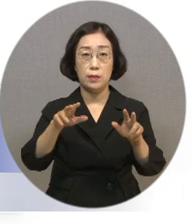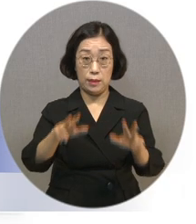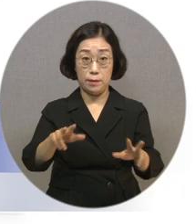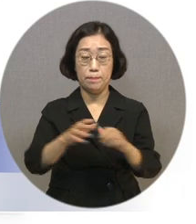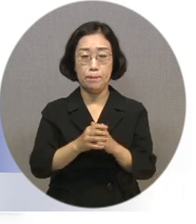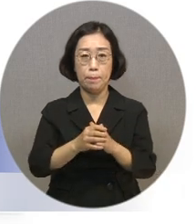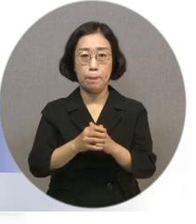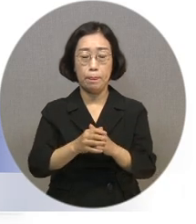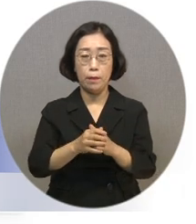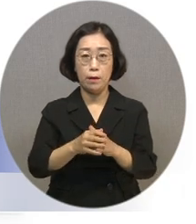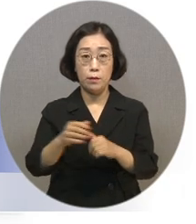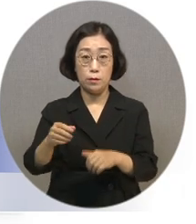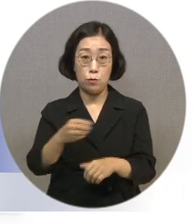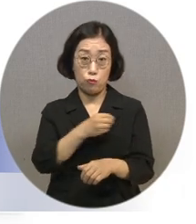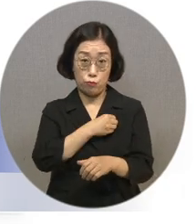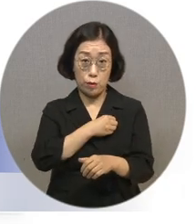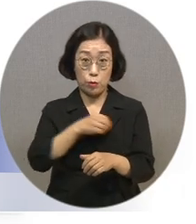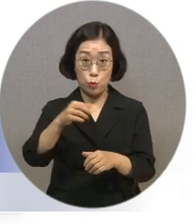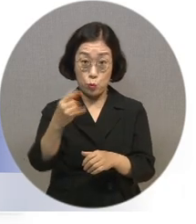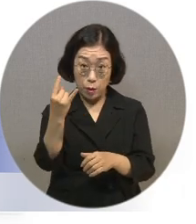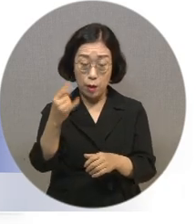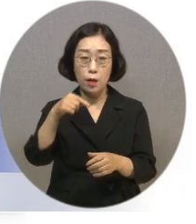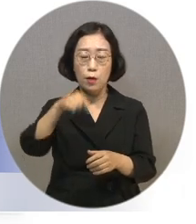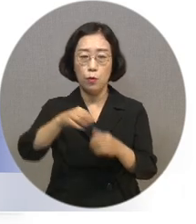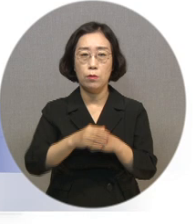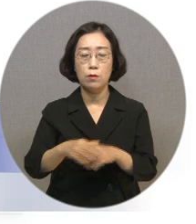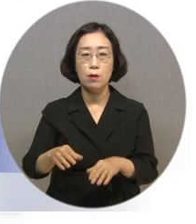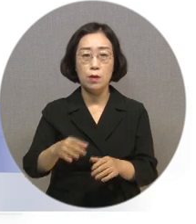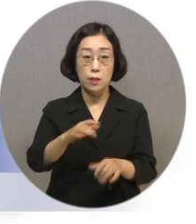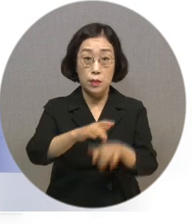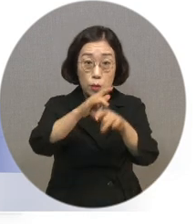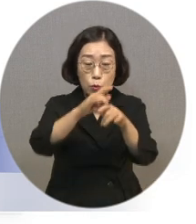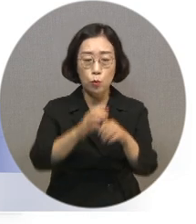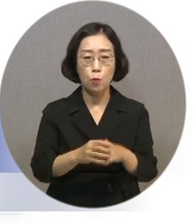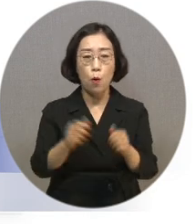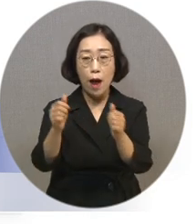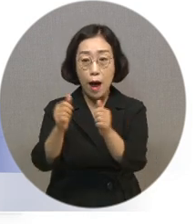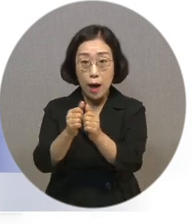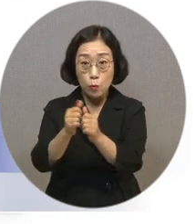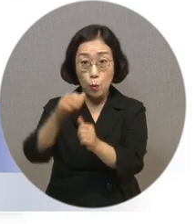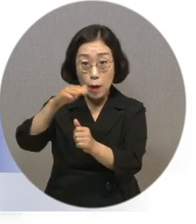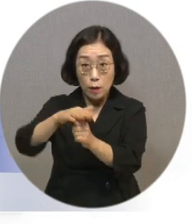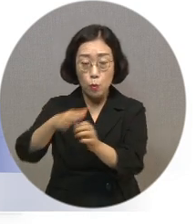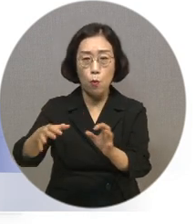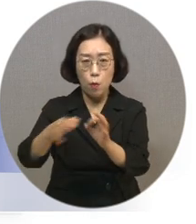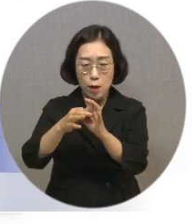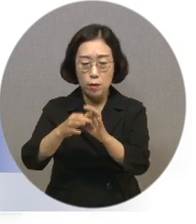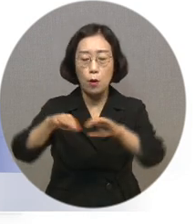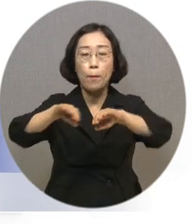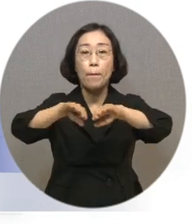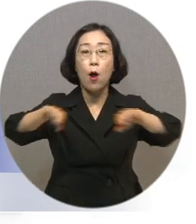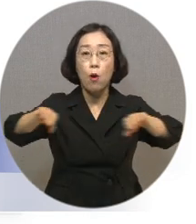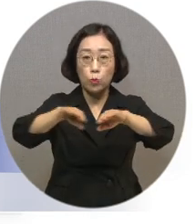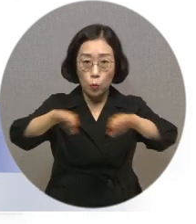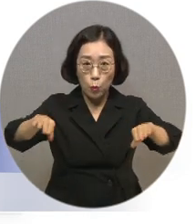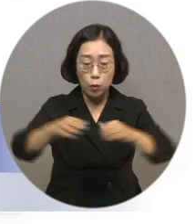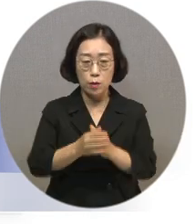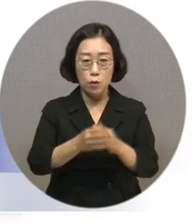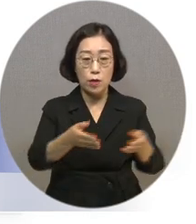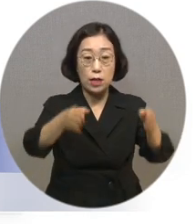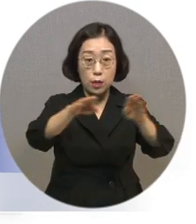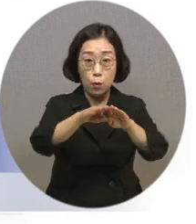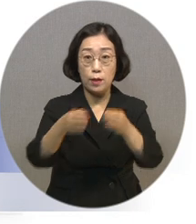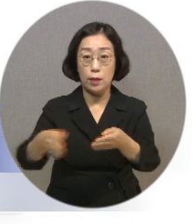한편 최의원은 실종 발달 장애인 등이 대응 업무를 아동권리보장원에서 분리해 별도 담당 기간에서